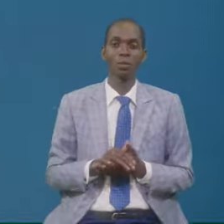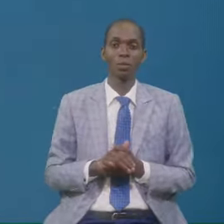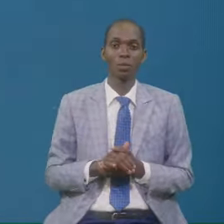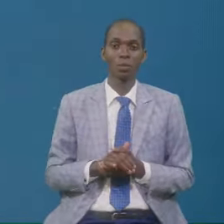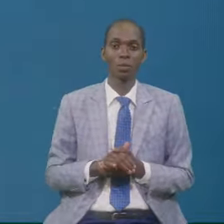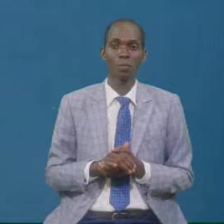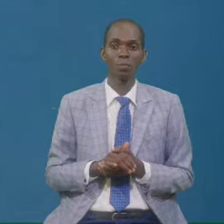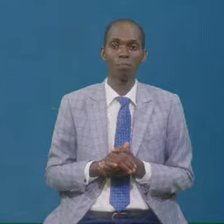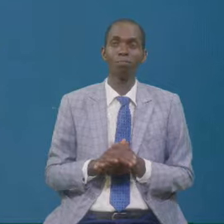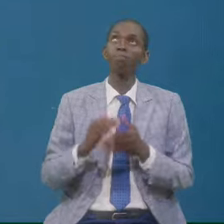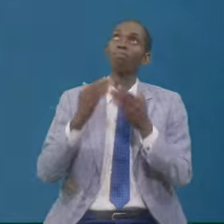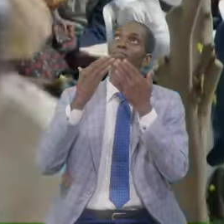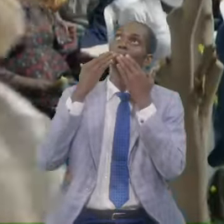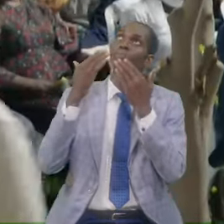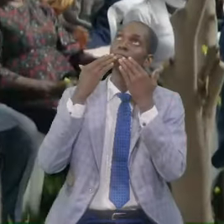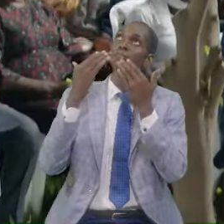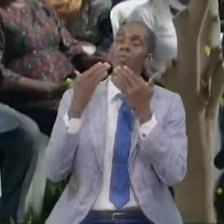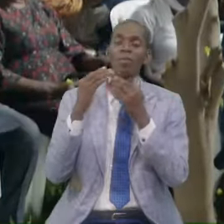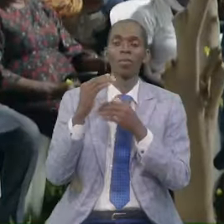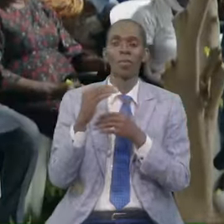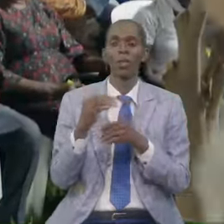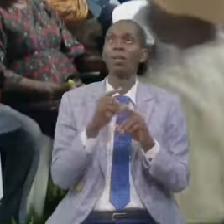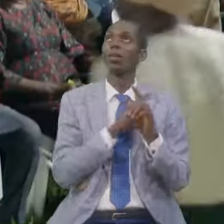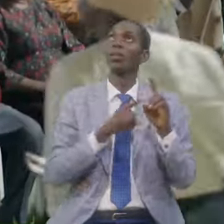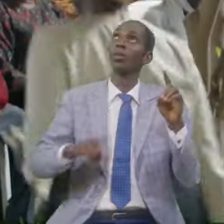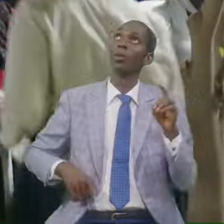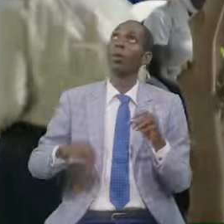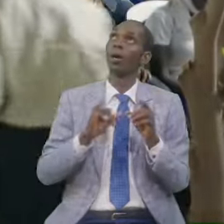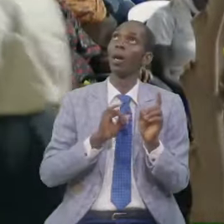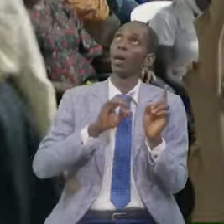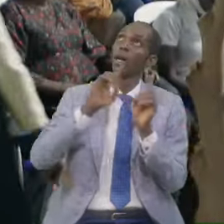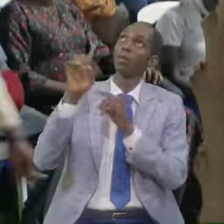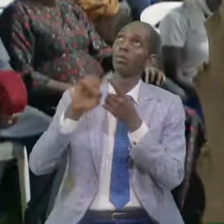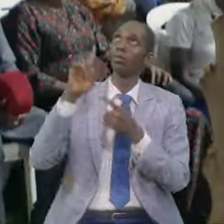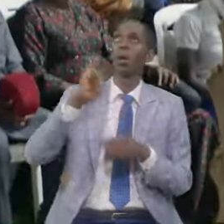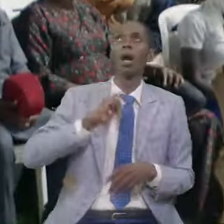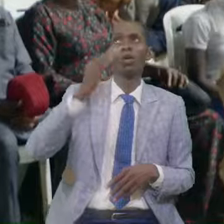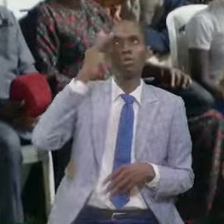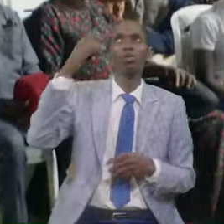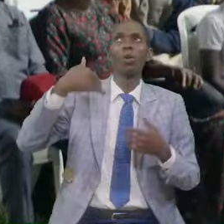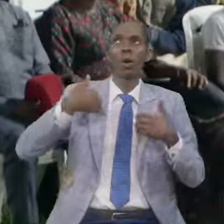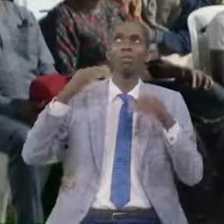you. వందనములు. Lord, I come. ప్రభువా, మీ యొద్దకు వస్తున్నాను. And I know you have received me.